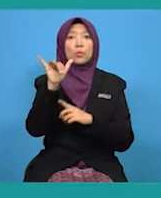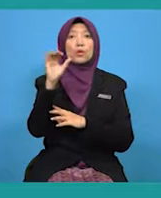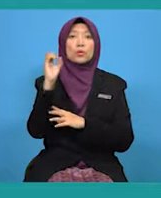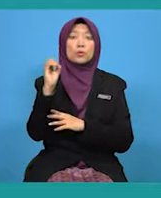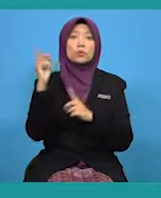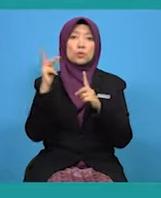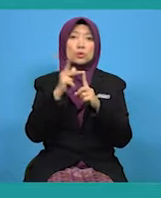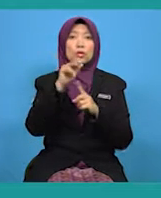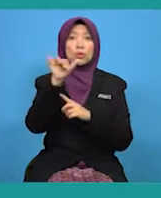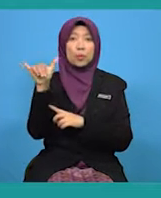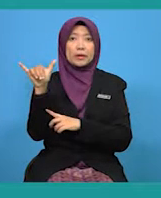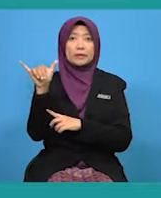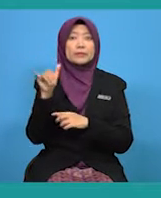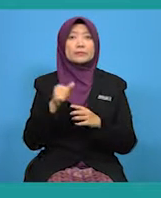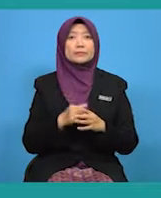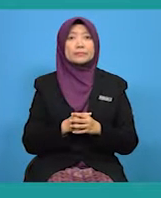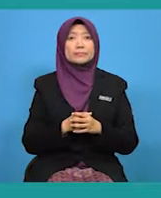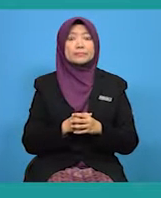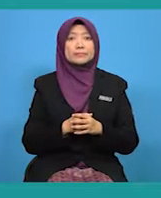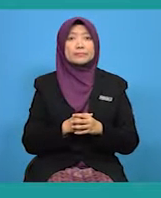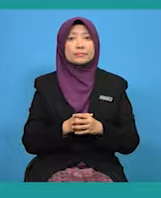white kosong ke white